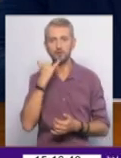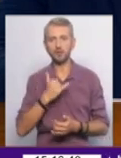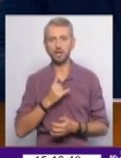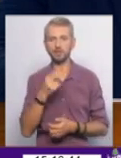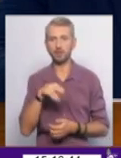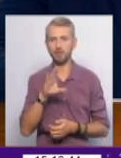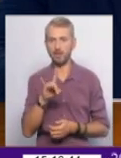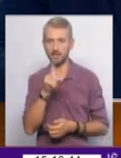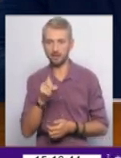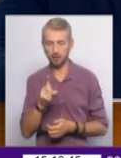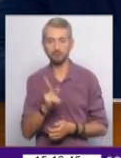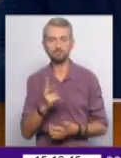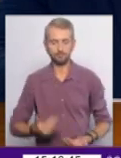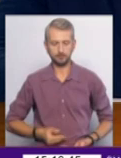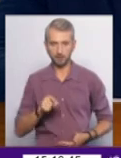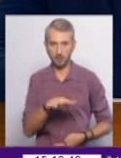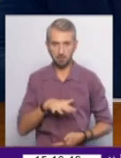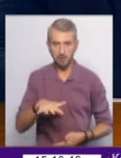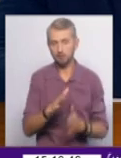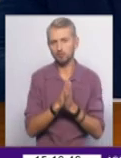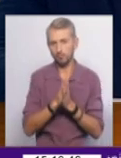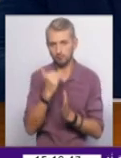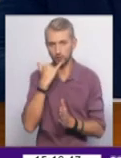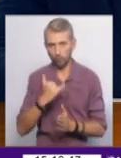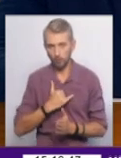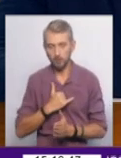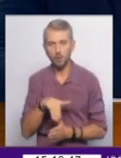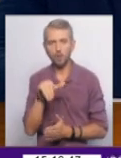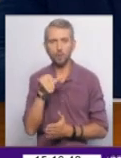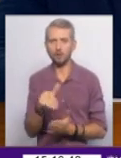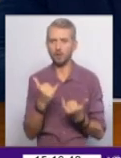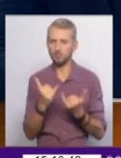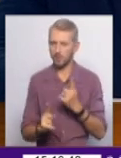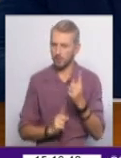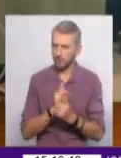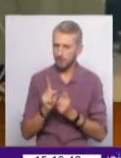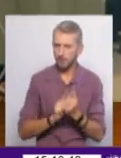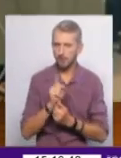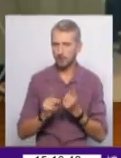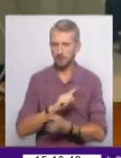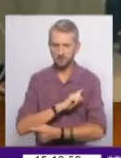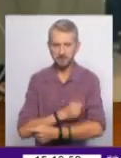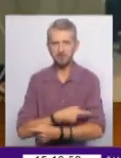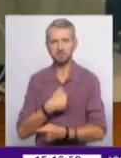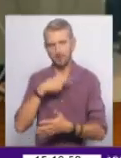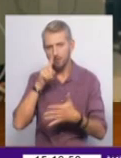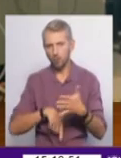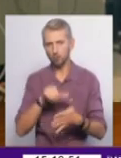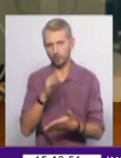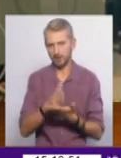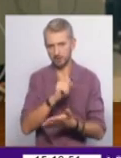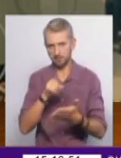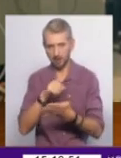Будь ласка, жителі цього масиву, долучайтеся. У вас зараз ідуть величезні зміни на масиві, тож переконана, що у вас є запитання. Ми